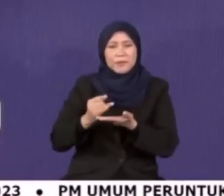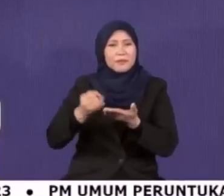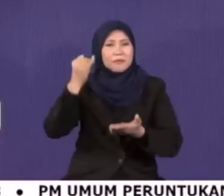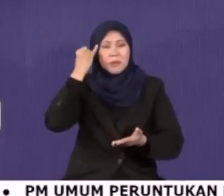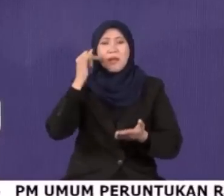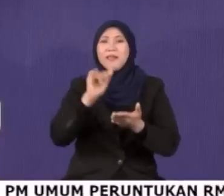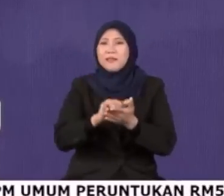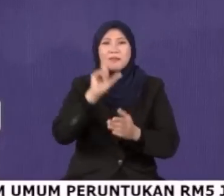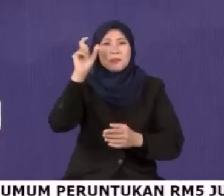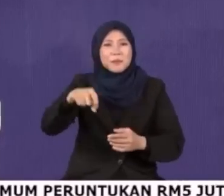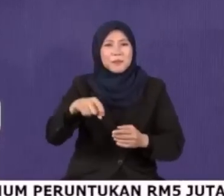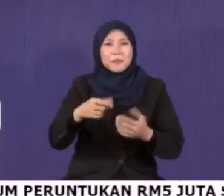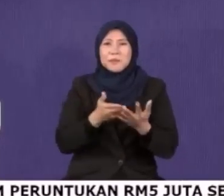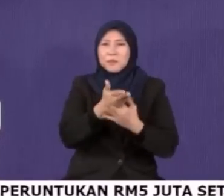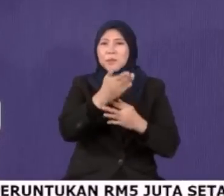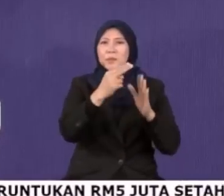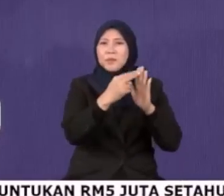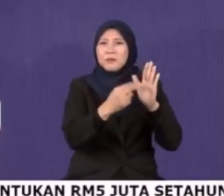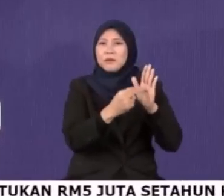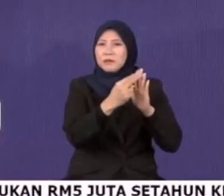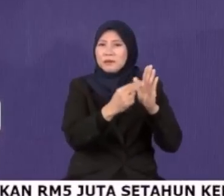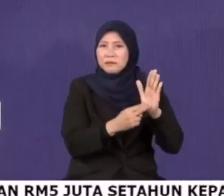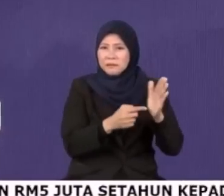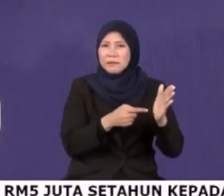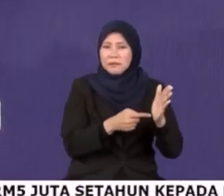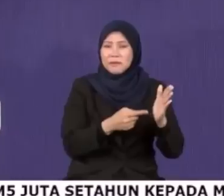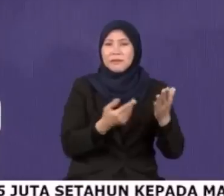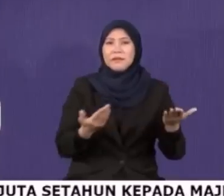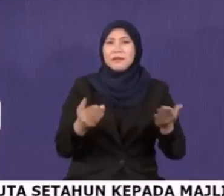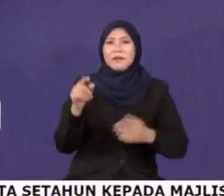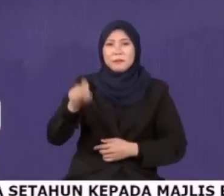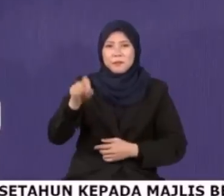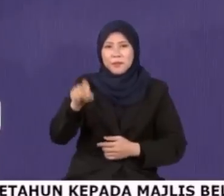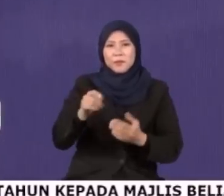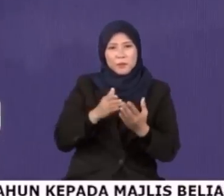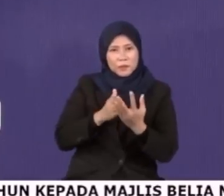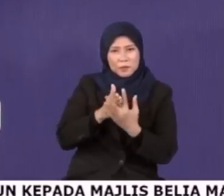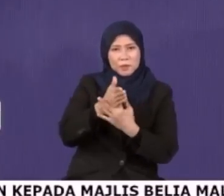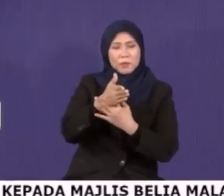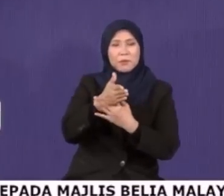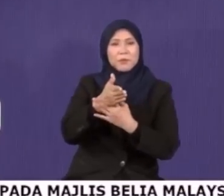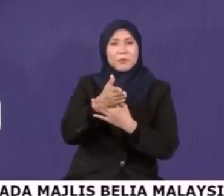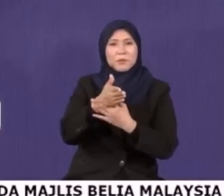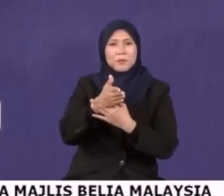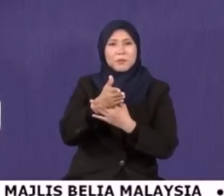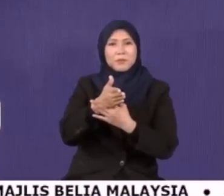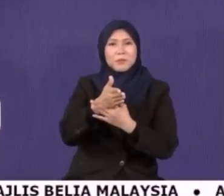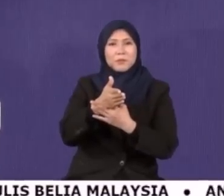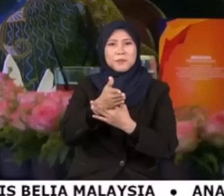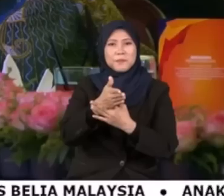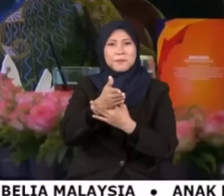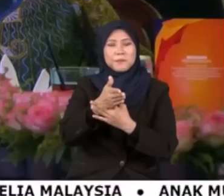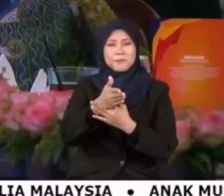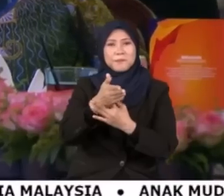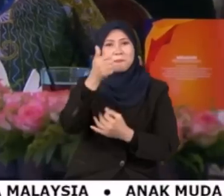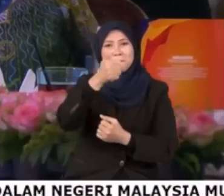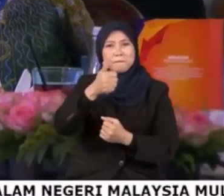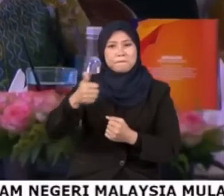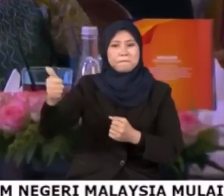semata-mata melalui undang-undang ini perlu melalui penggagas